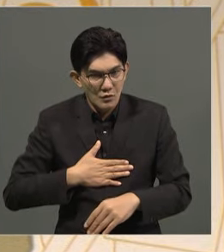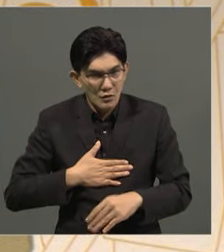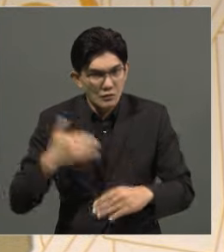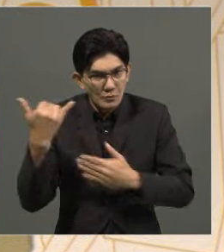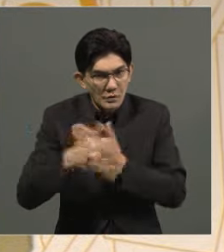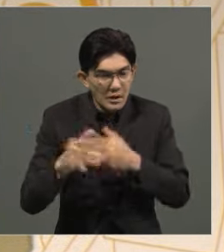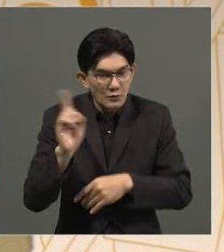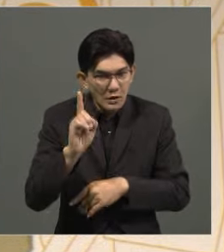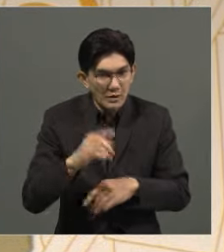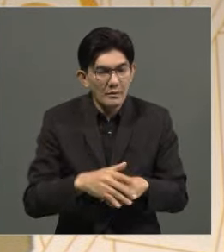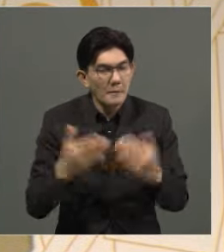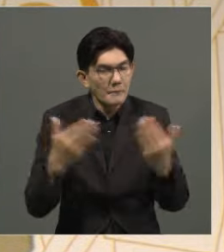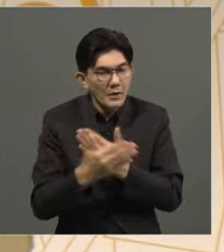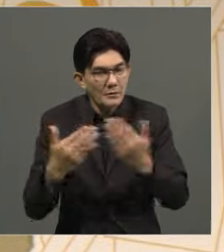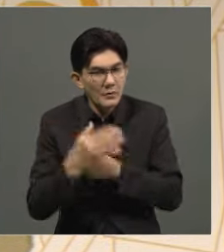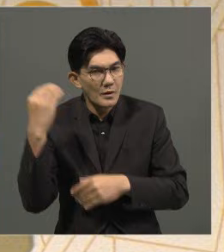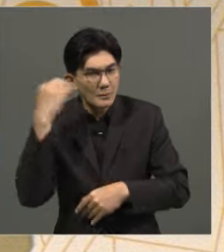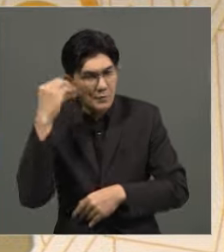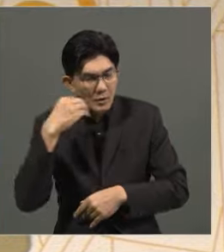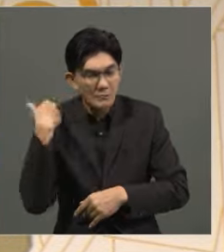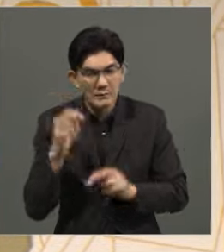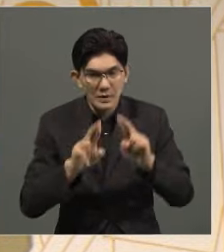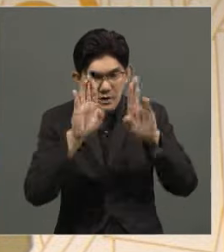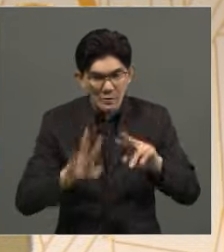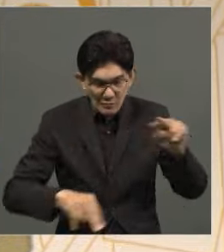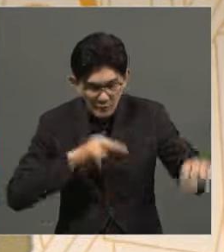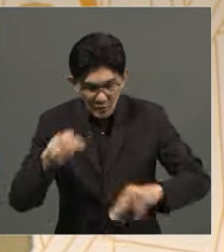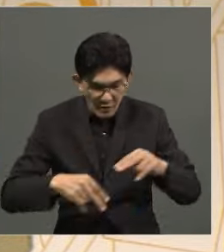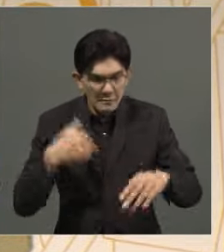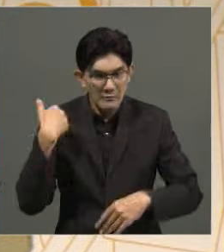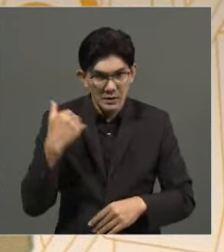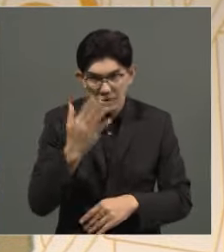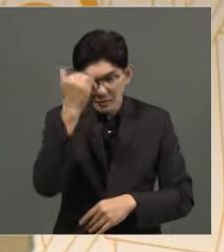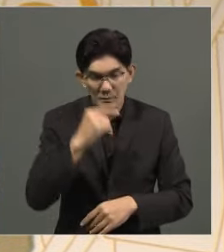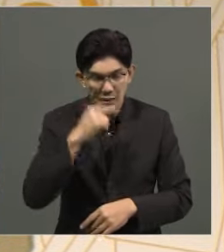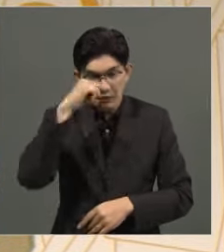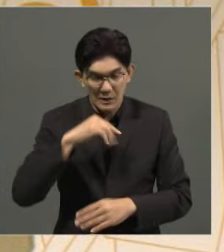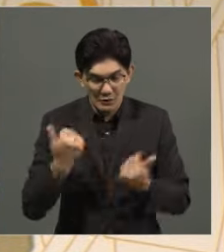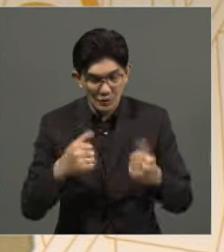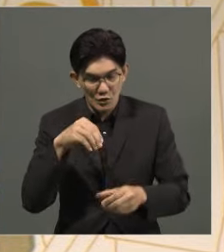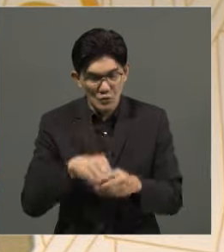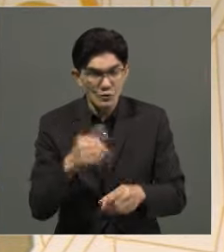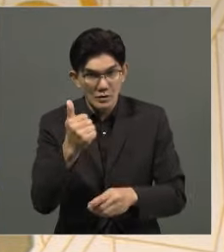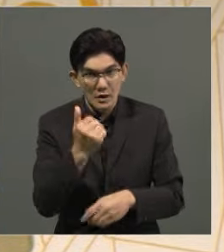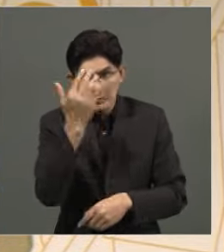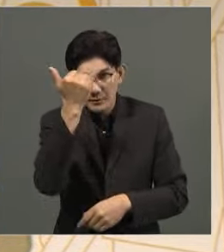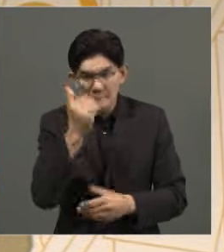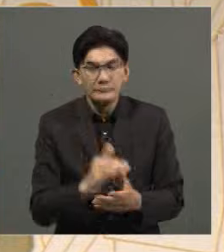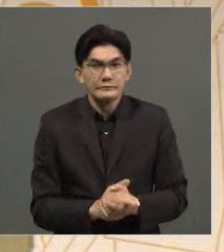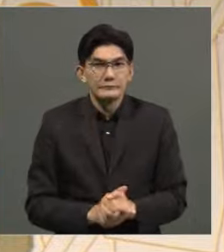ที่มีการเปลี่ยนแปลงระบบการปกครองทั้งสิ้นทำไมประเทศไทยถึงอยู่รอดปลอดภัย